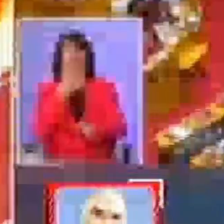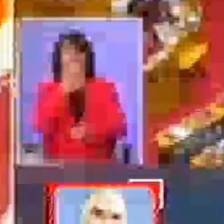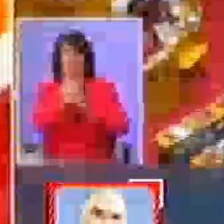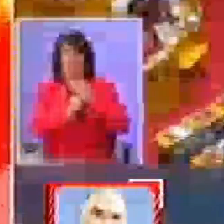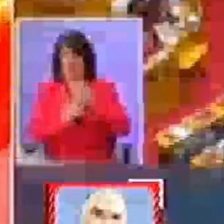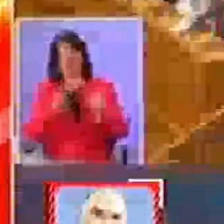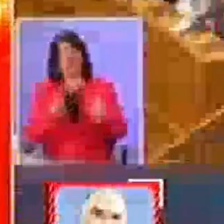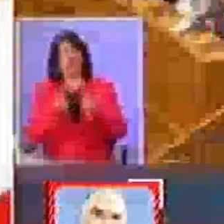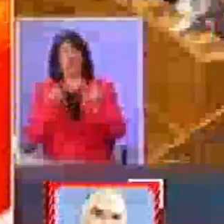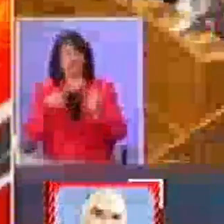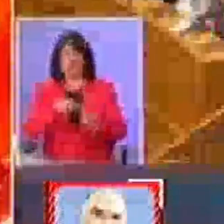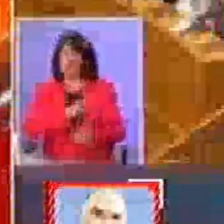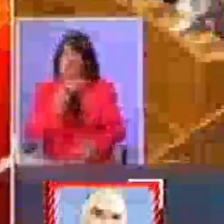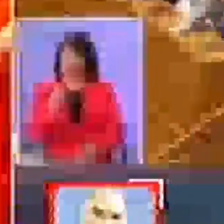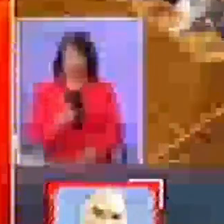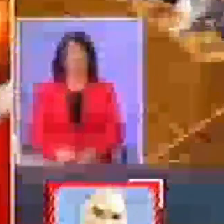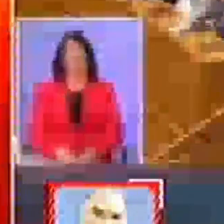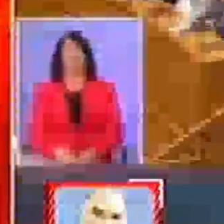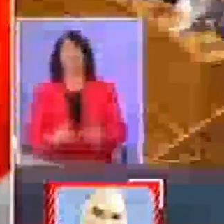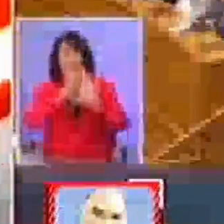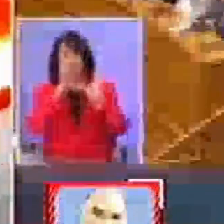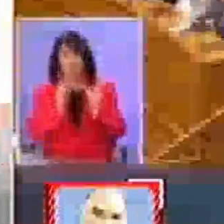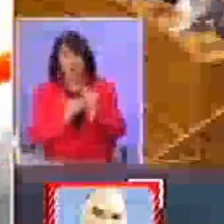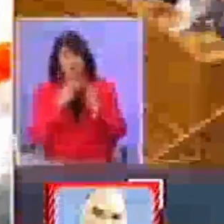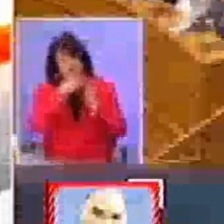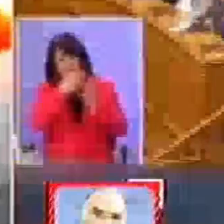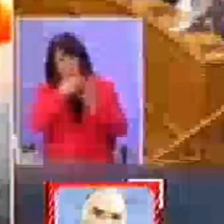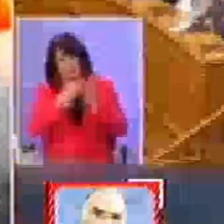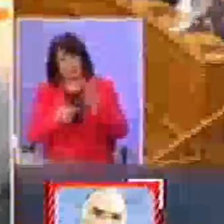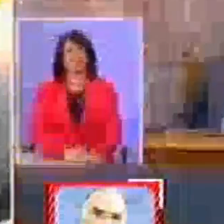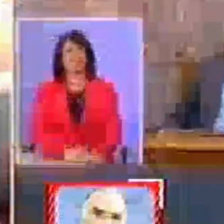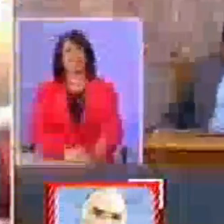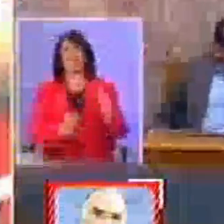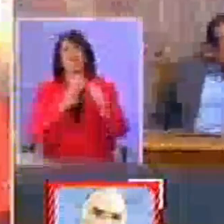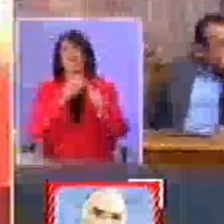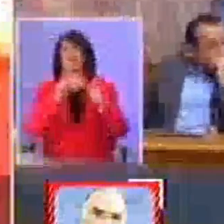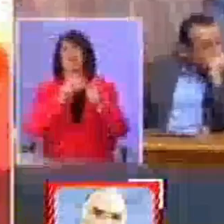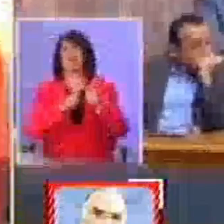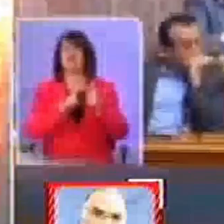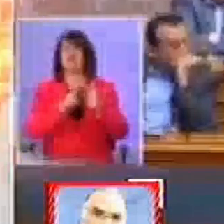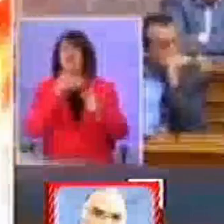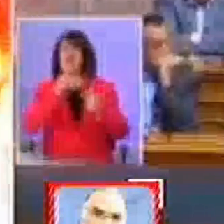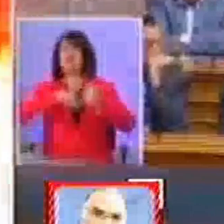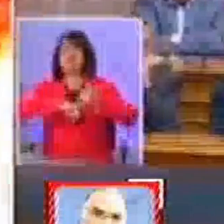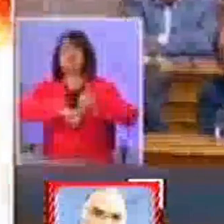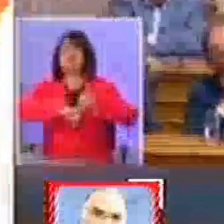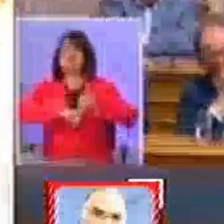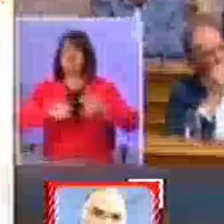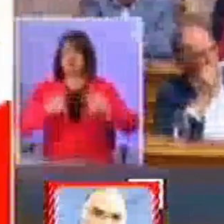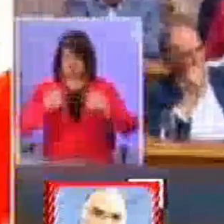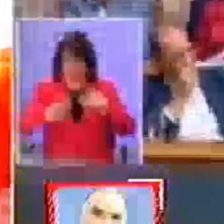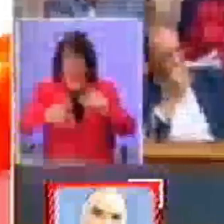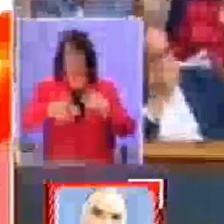λένε, οι εταιρείες δημοσκοπήσεων, ότι για να είναι αυτοδύναμος στις επόμενες εκλογές πρέπει να είναι η Βουλή πεντακομματική η